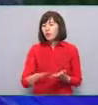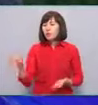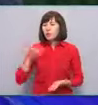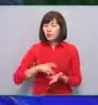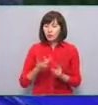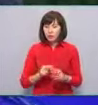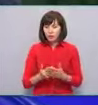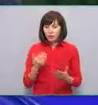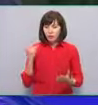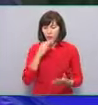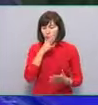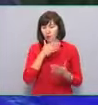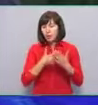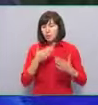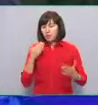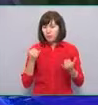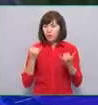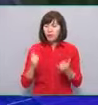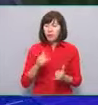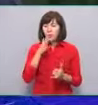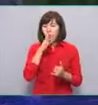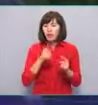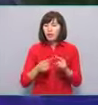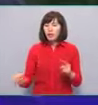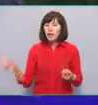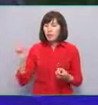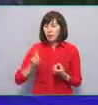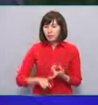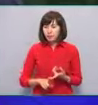бері біршама уақыт өтті. Қазір заманның ағынымен